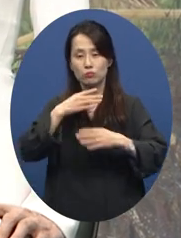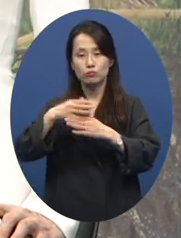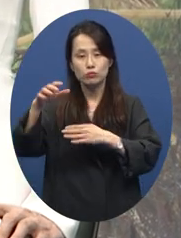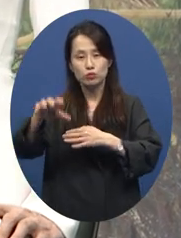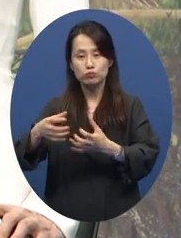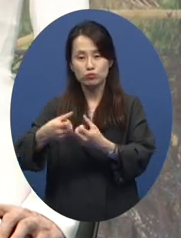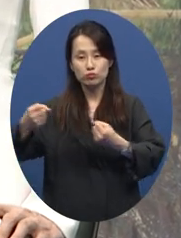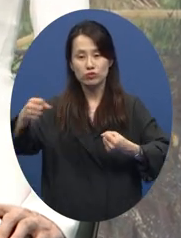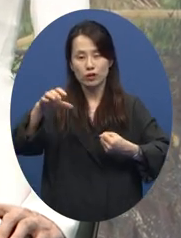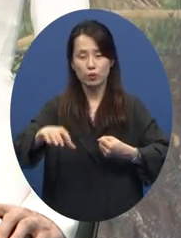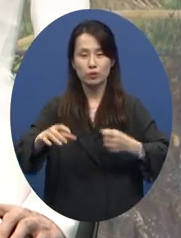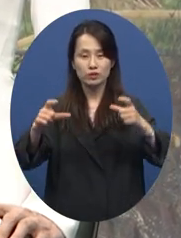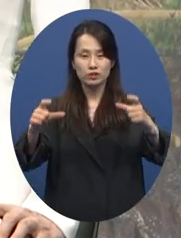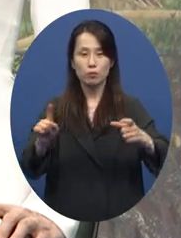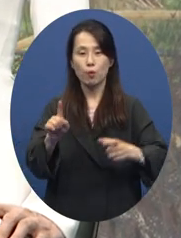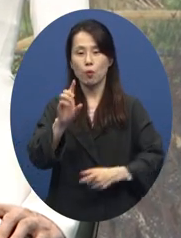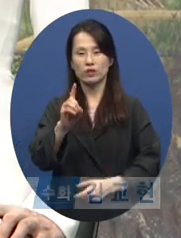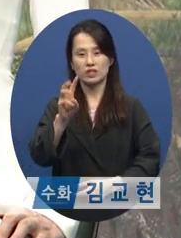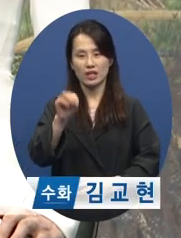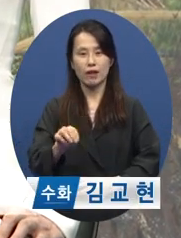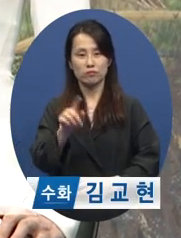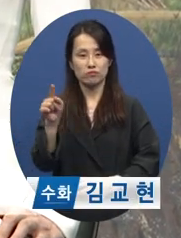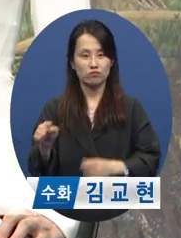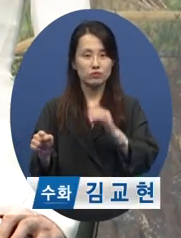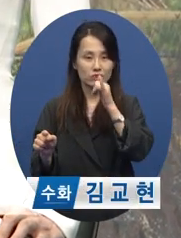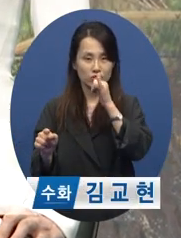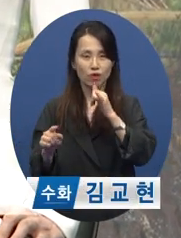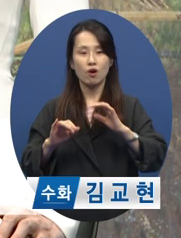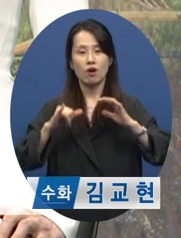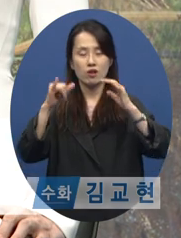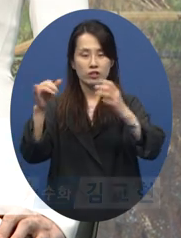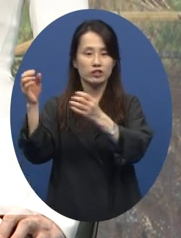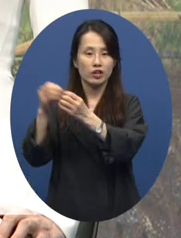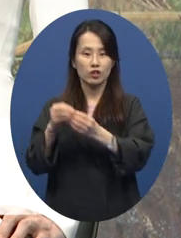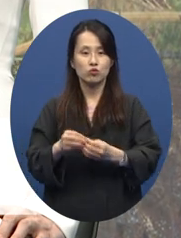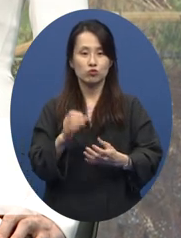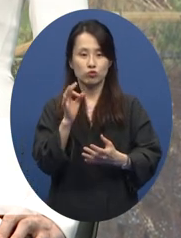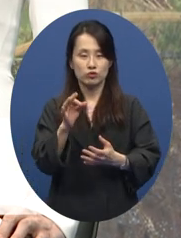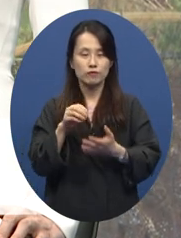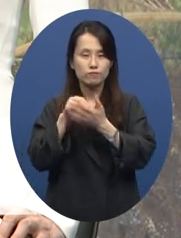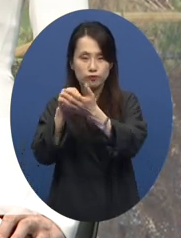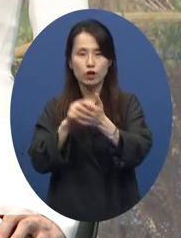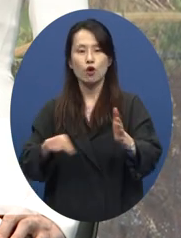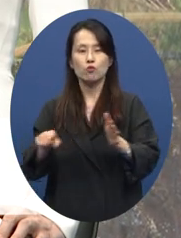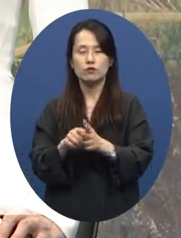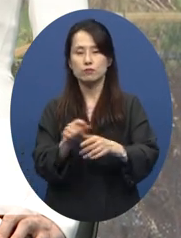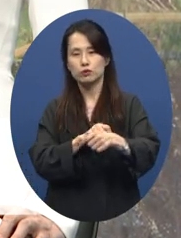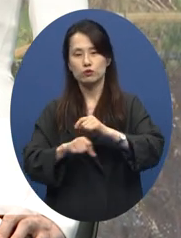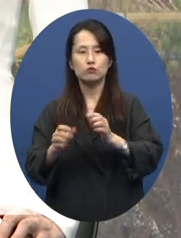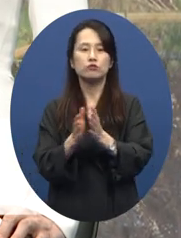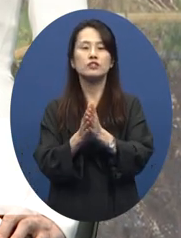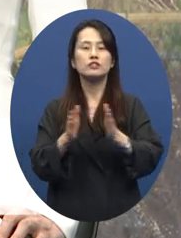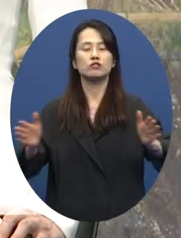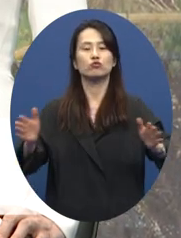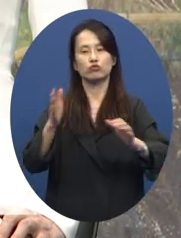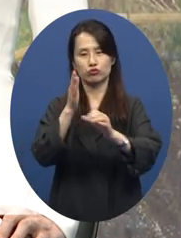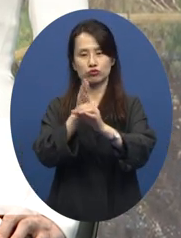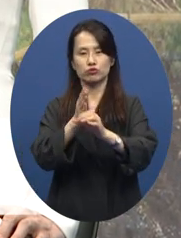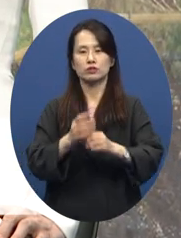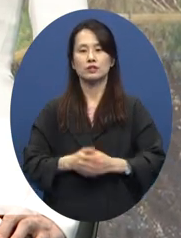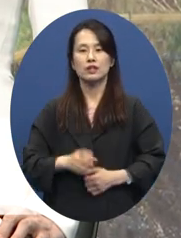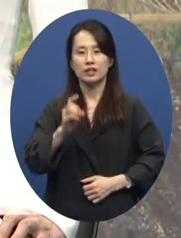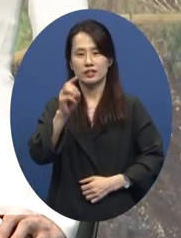남북 분단의 상징인 비무장지대, DMZ를 세계문화유산으로 등재하기 위한 본격적인 움직임이